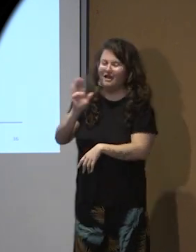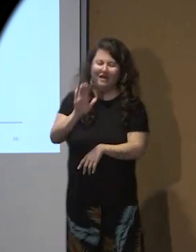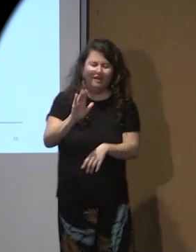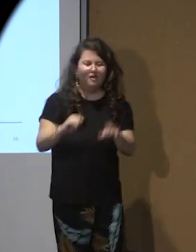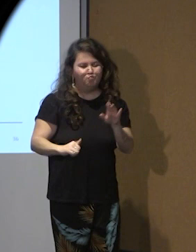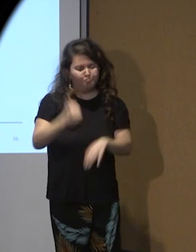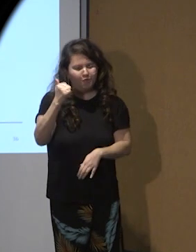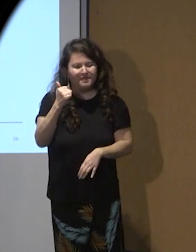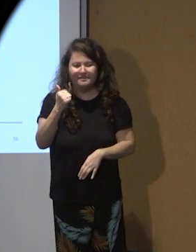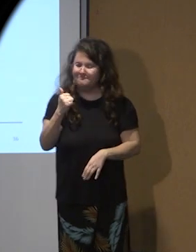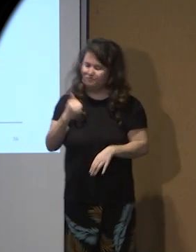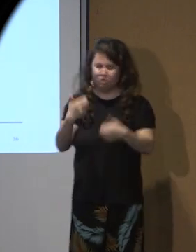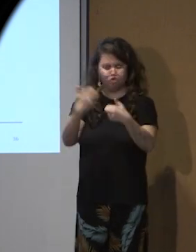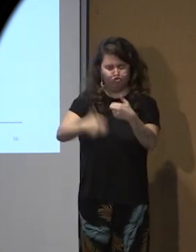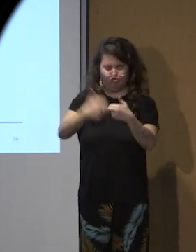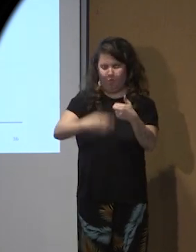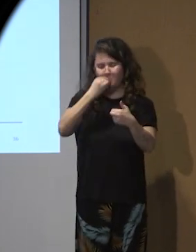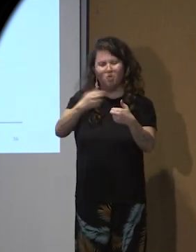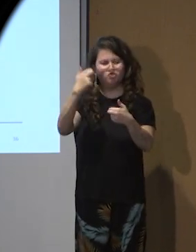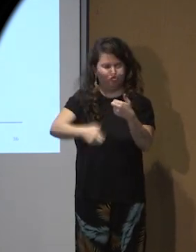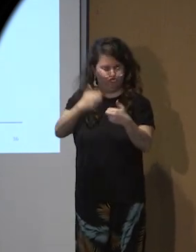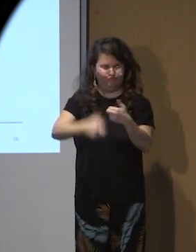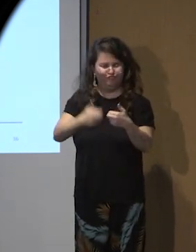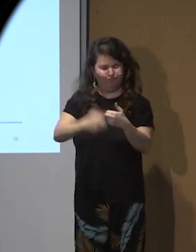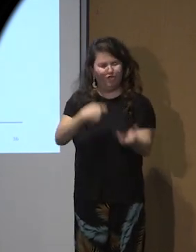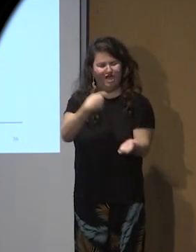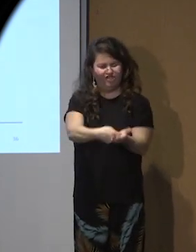investir dans des bonnes running. Oui, Déjà. Voilà. les chaussures.